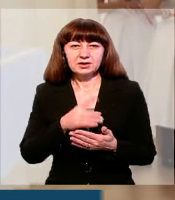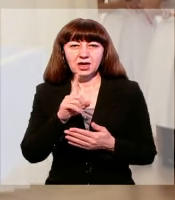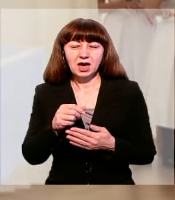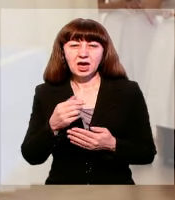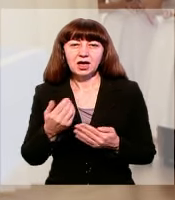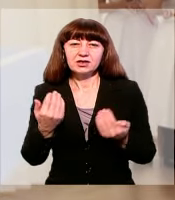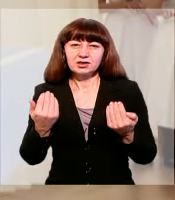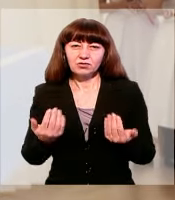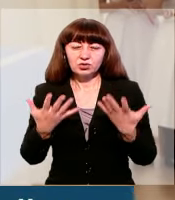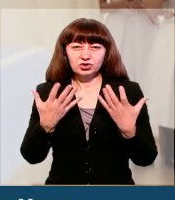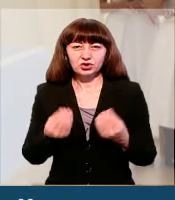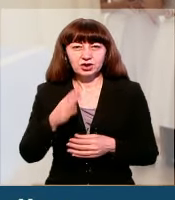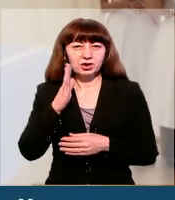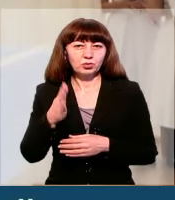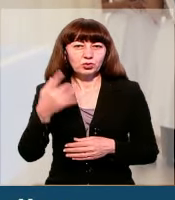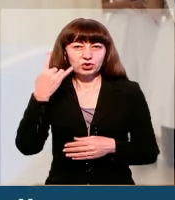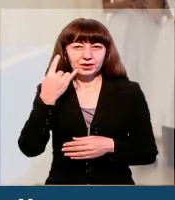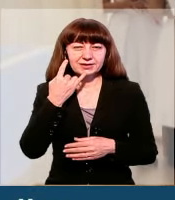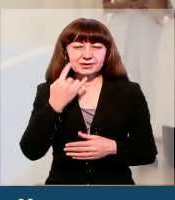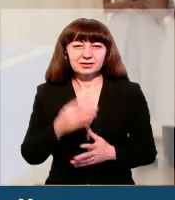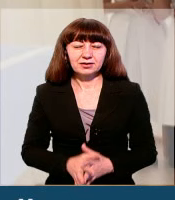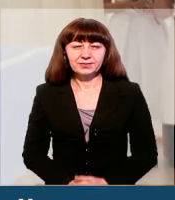настоящее и будущее страны.